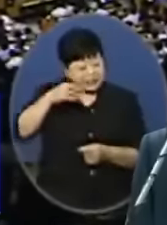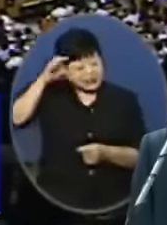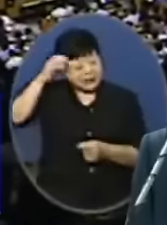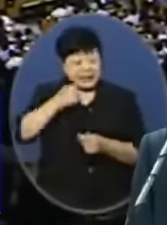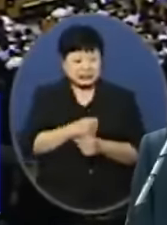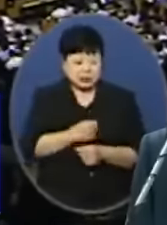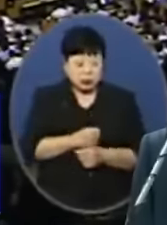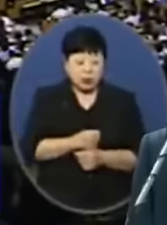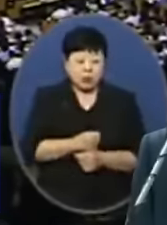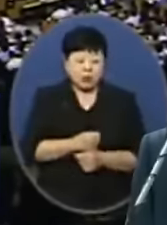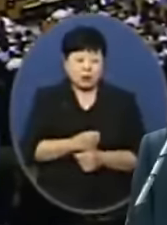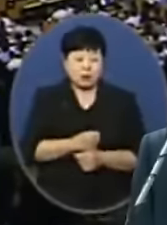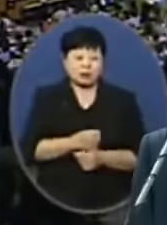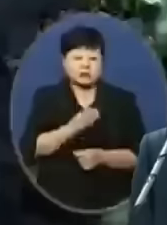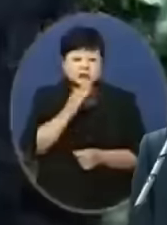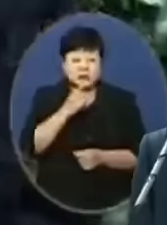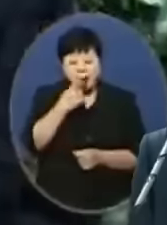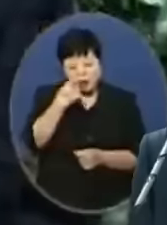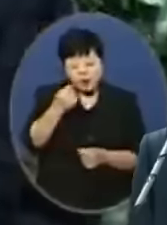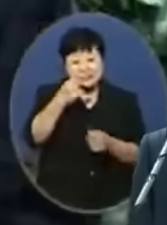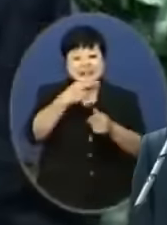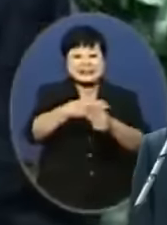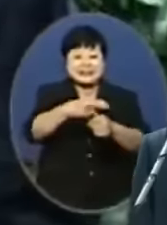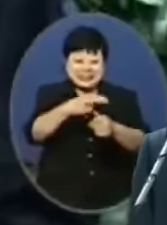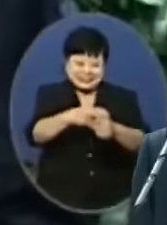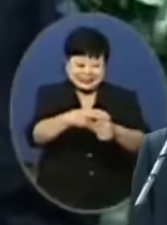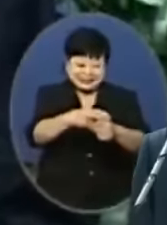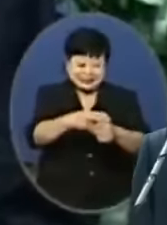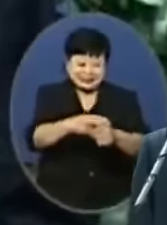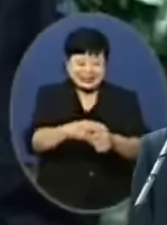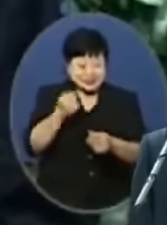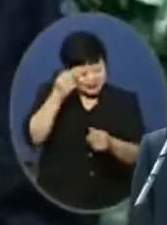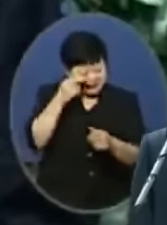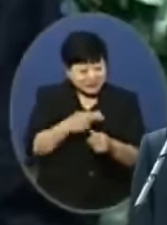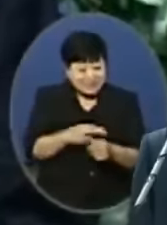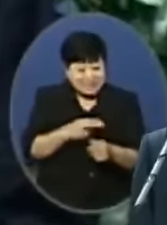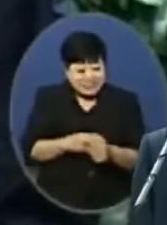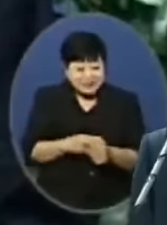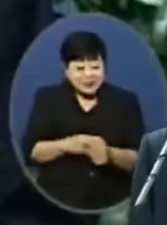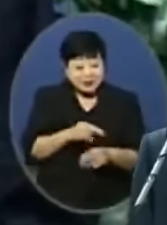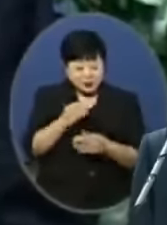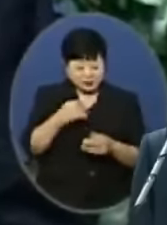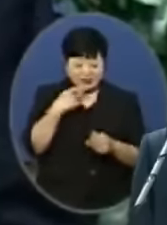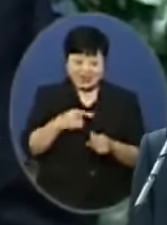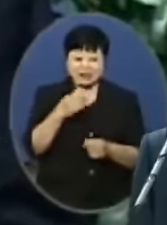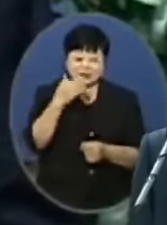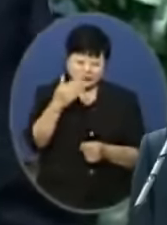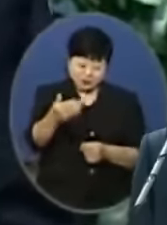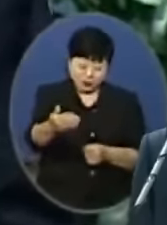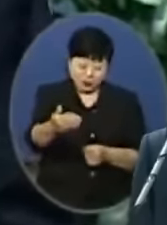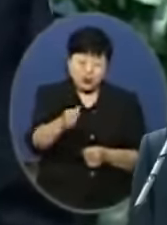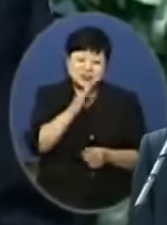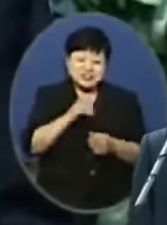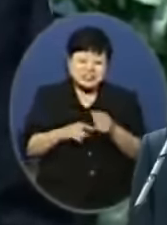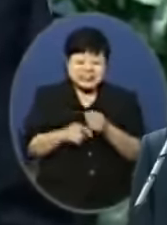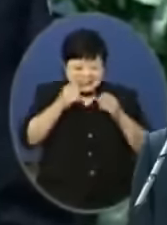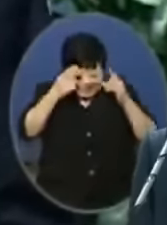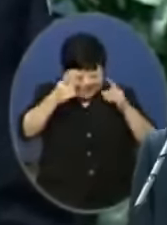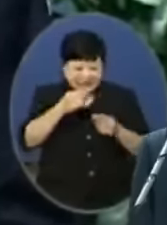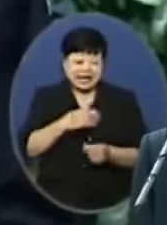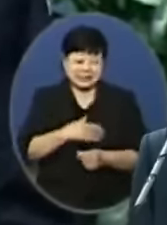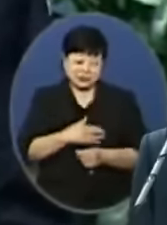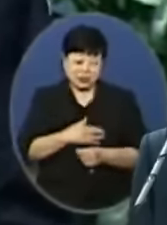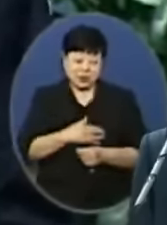생각나게 하시리라. 얼마나 멋진 선생님이시기에 보혜사 선생님이 여러분에게 모든 것을 가르치시고 진리를 깨닫게